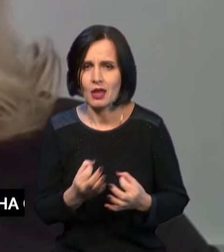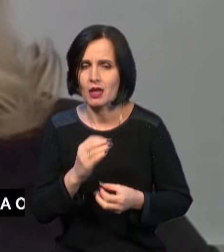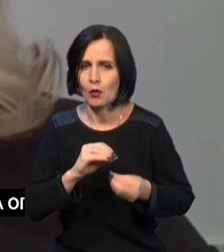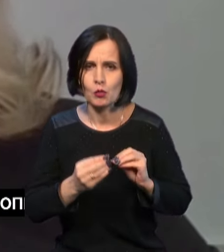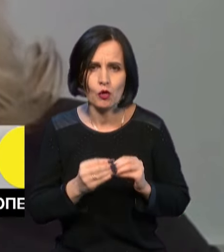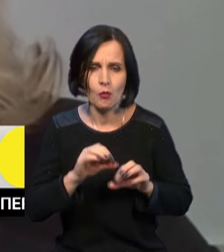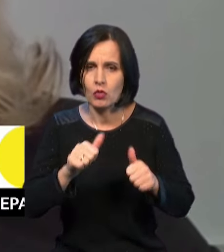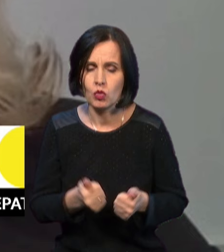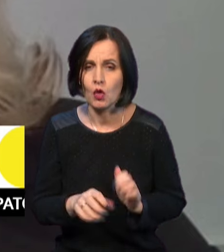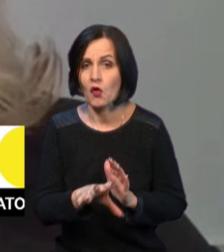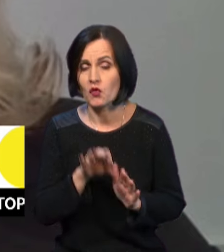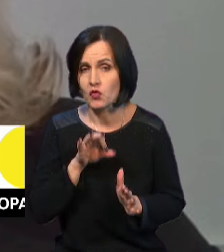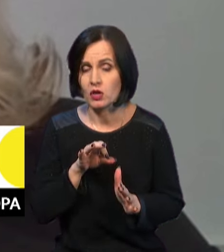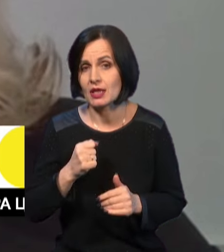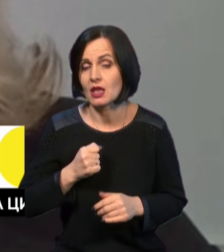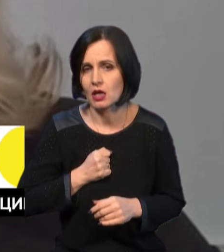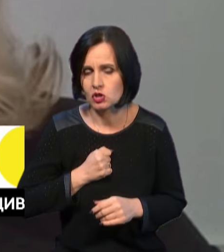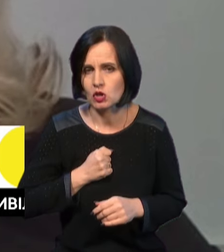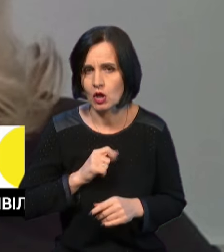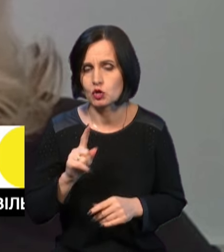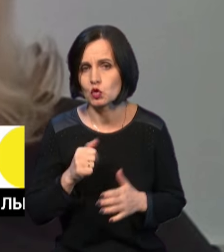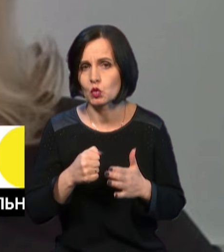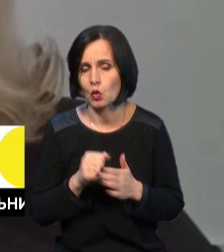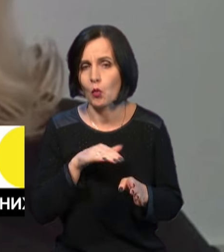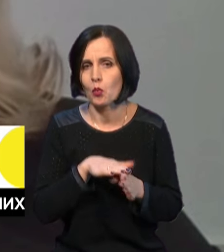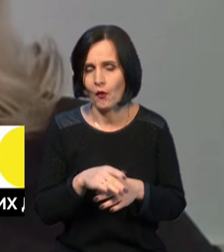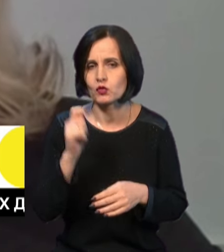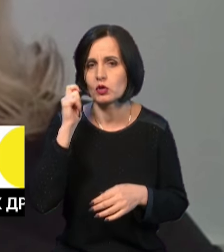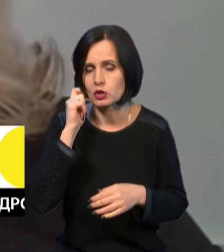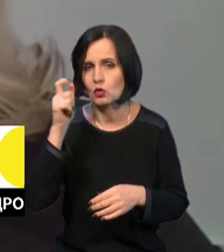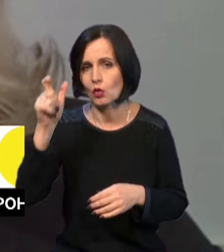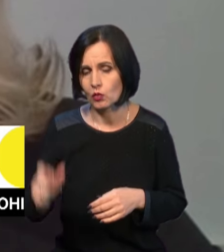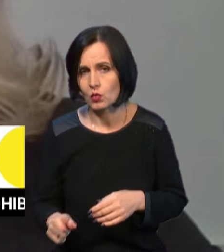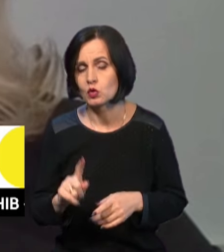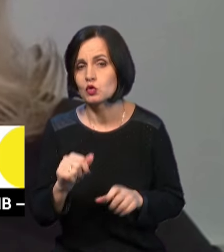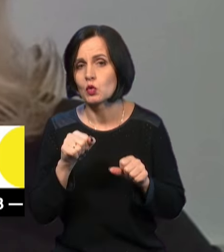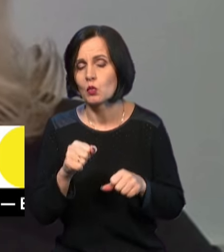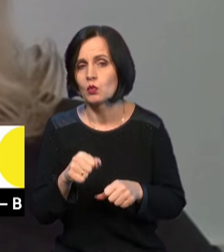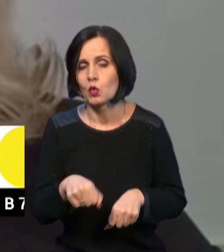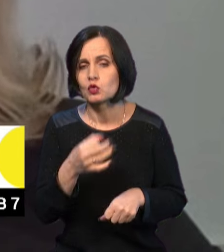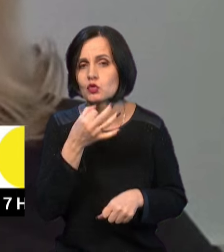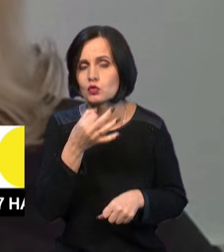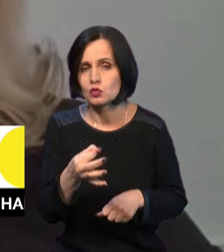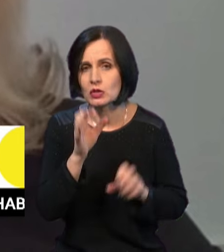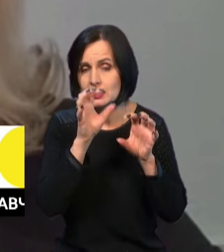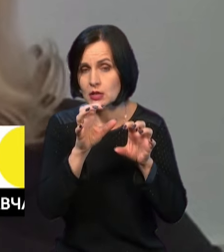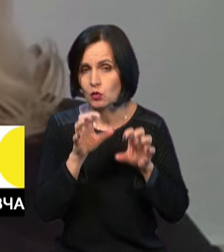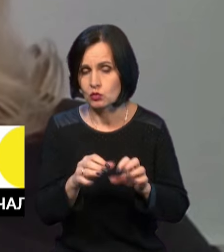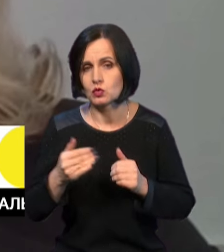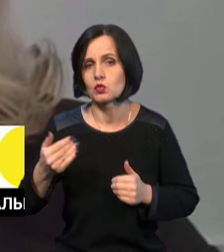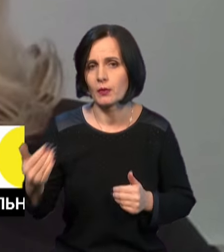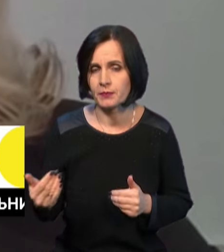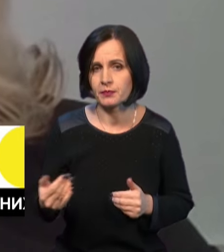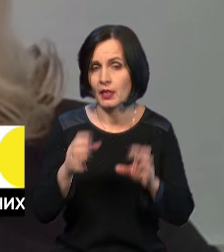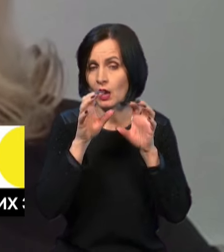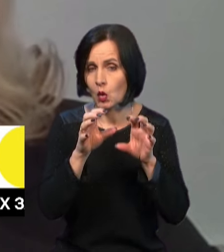оформленні, вибір стоїть, на жаль, все ж таки щодо повнолітньої особи. Що можу сказати з законодавчої точки зору?